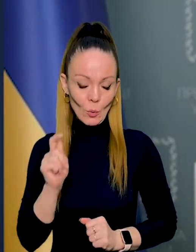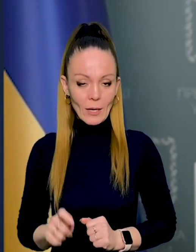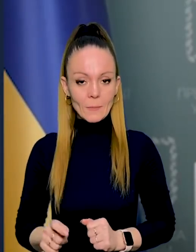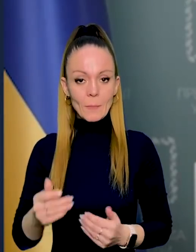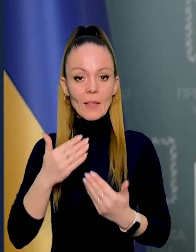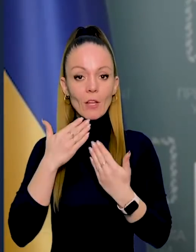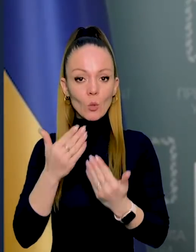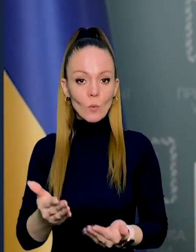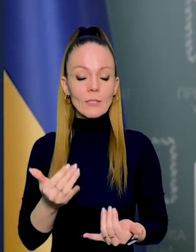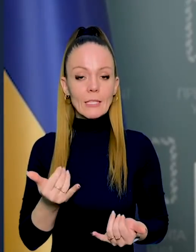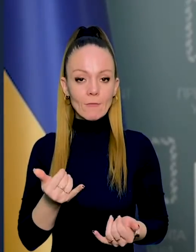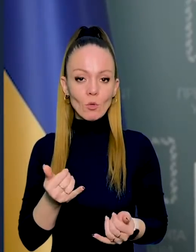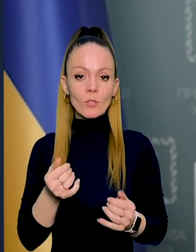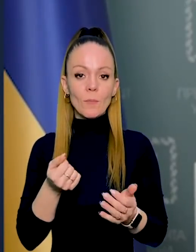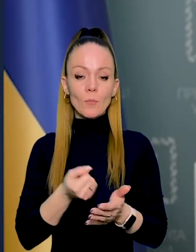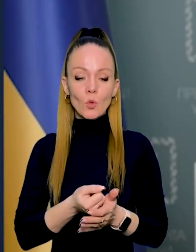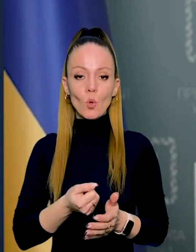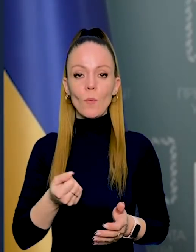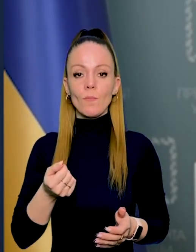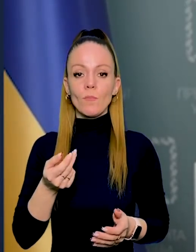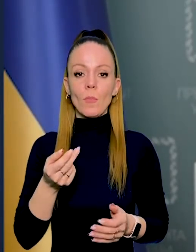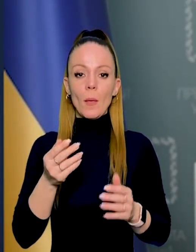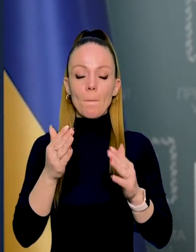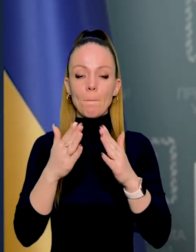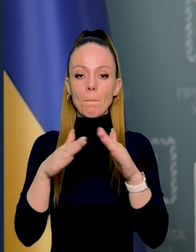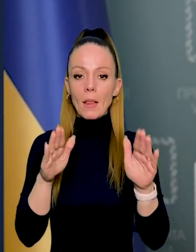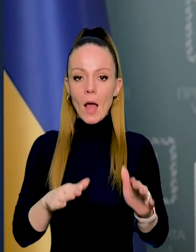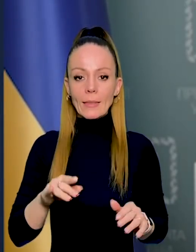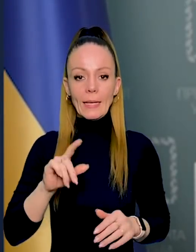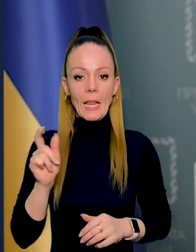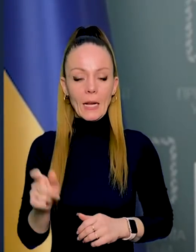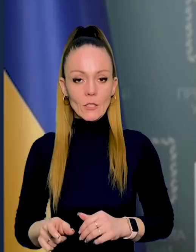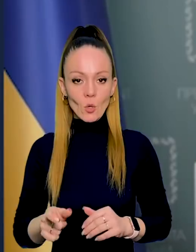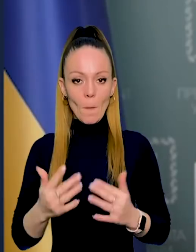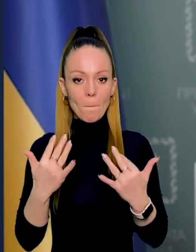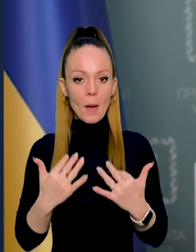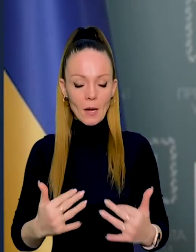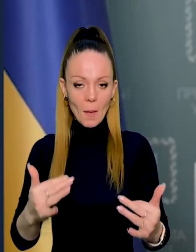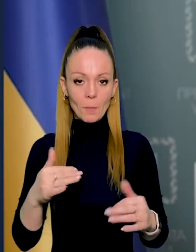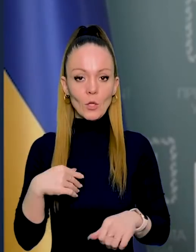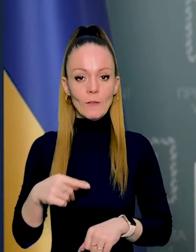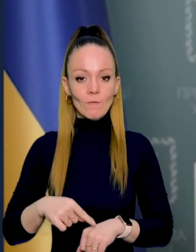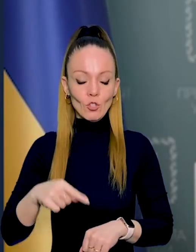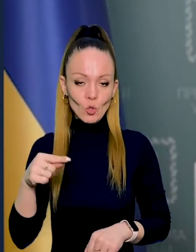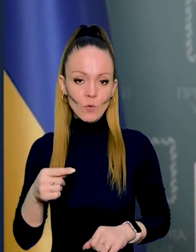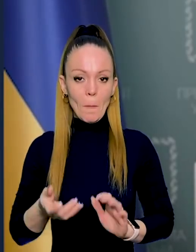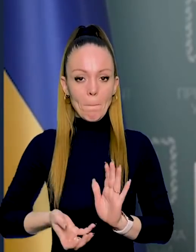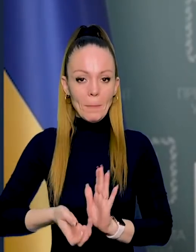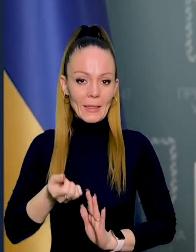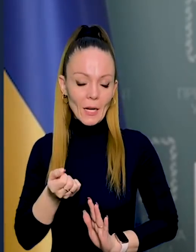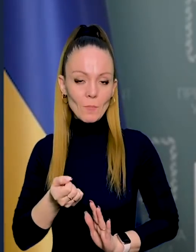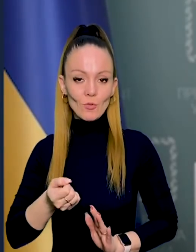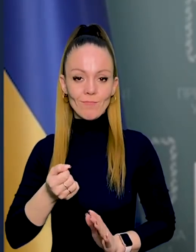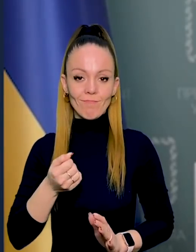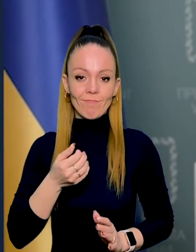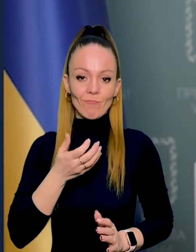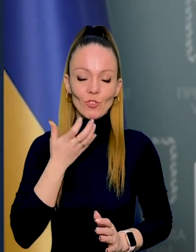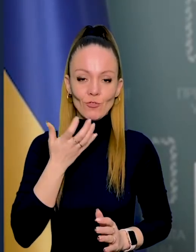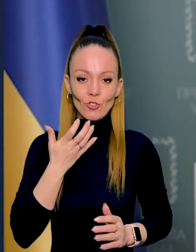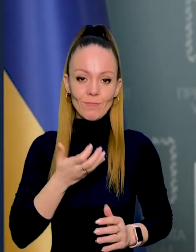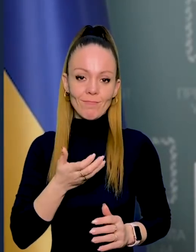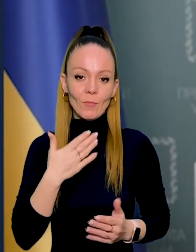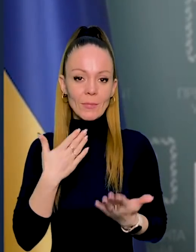українців. Звернувся сьогодні до обох палат італійського парламенту. Відчув максимальну підтримку. Щире тепло у словах. Закликав